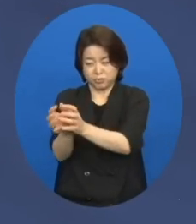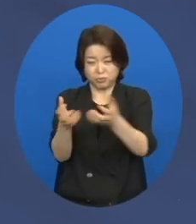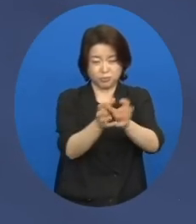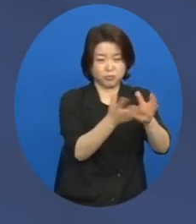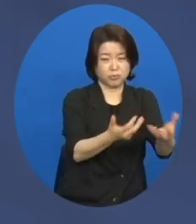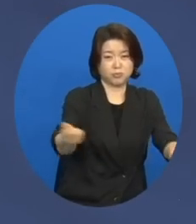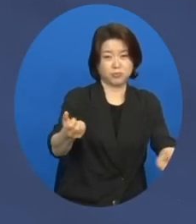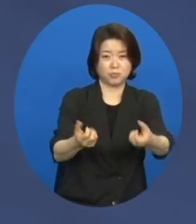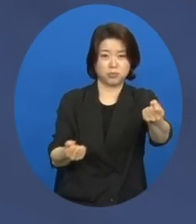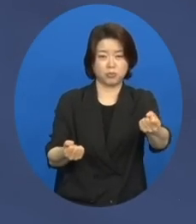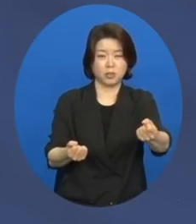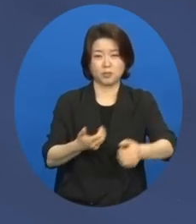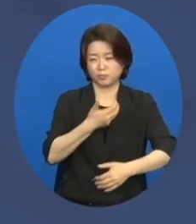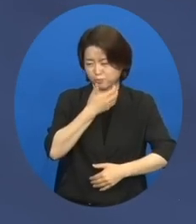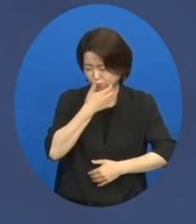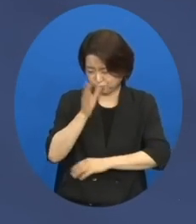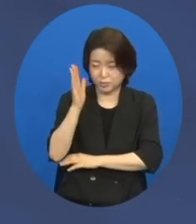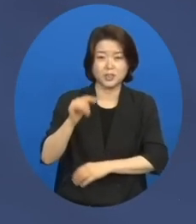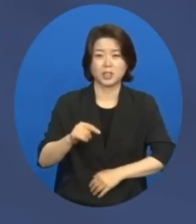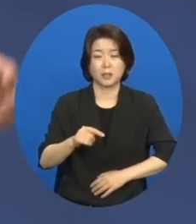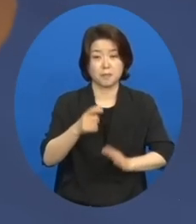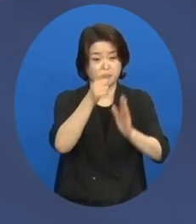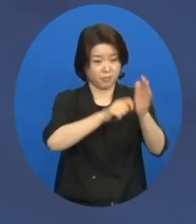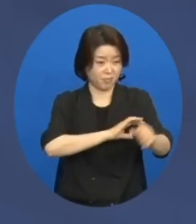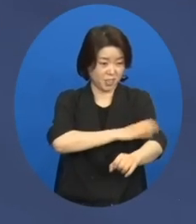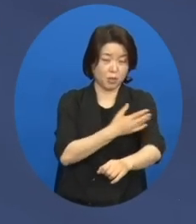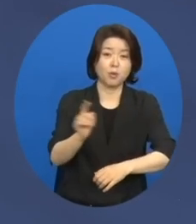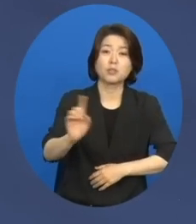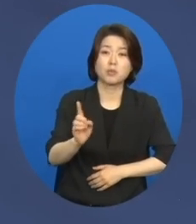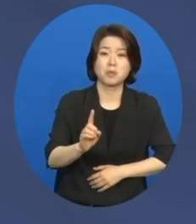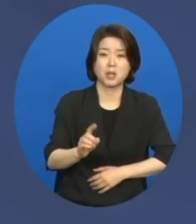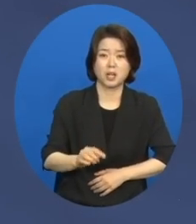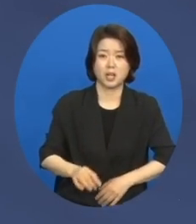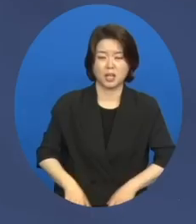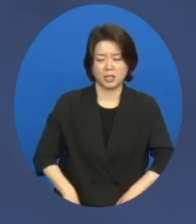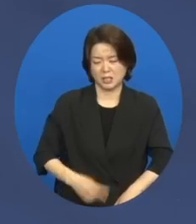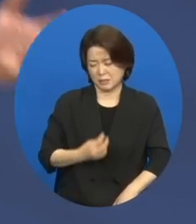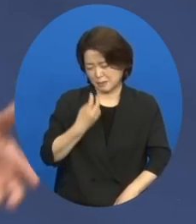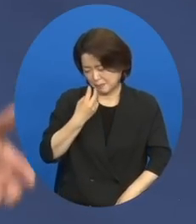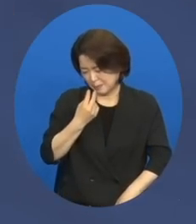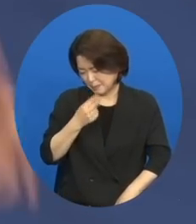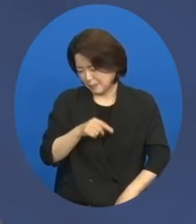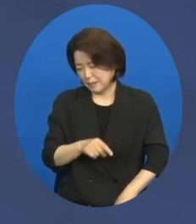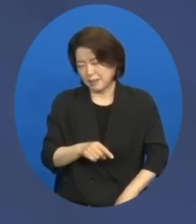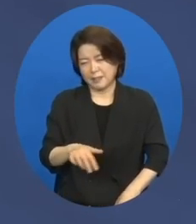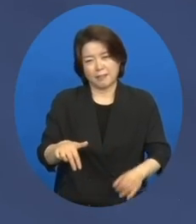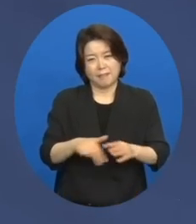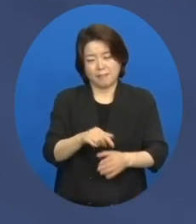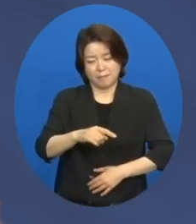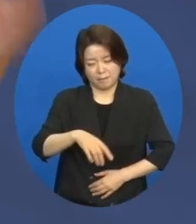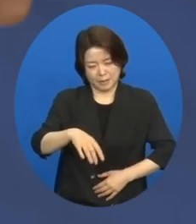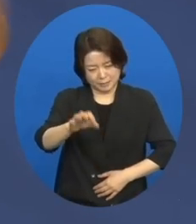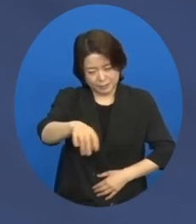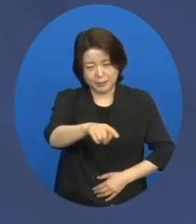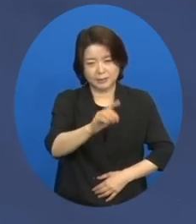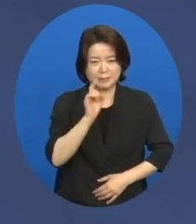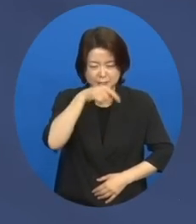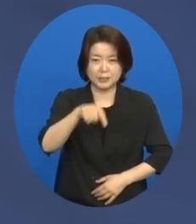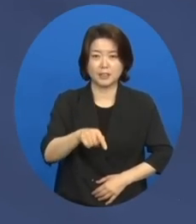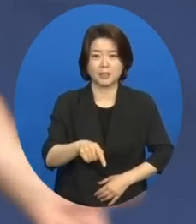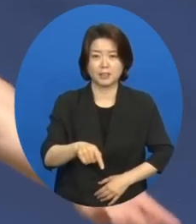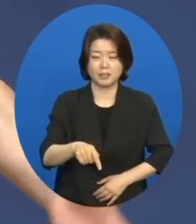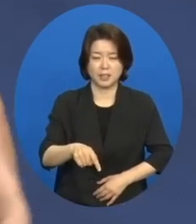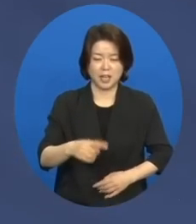얘기가 교회에서 떠날 날이 없는 교권이니 뭐니 하는 이런 이 구질구질하고 냄새나는 종교 냄새나는 이런 따위가 예배당을 떠나지